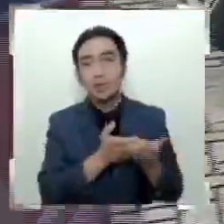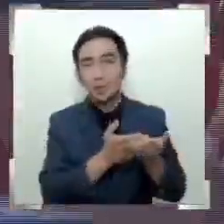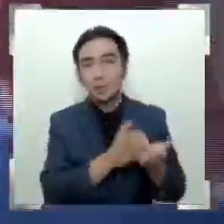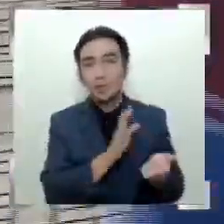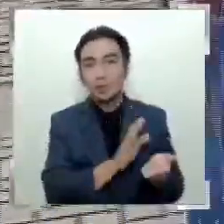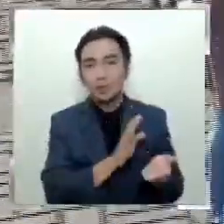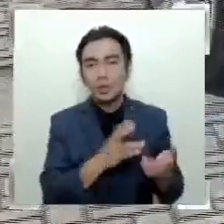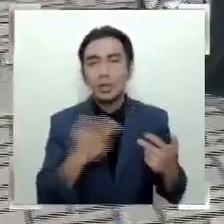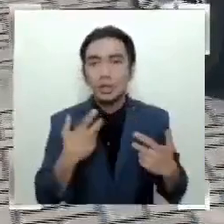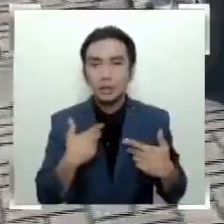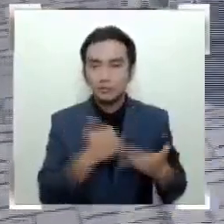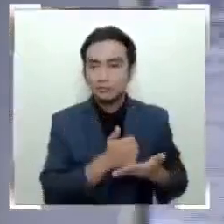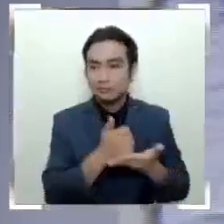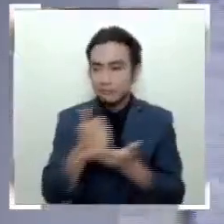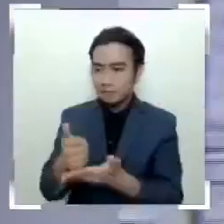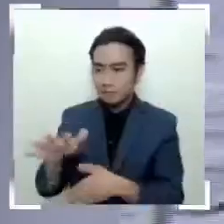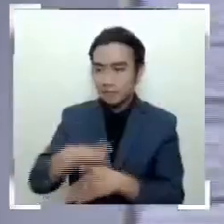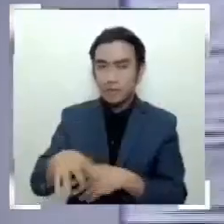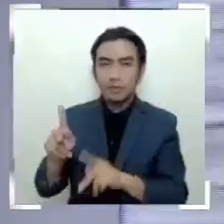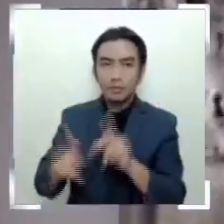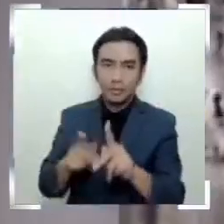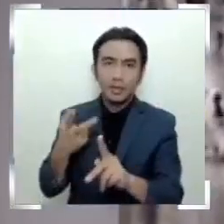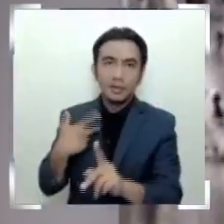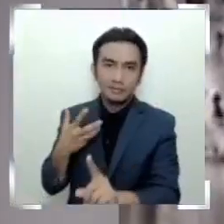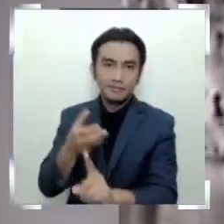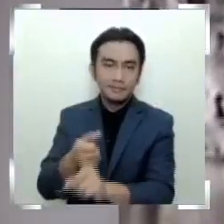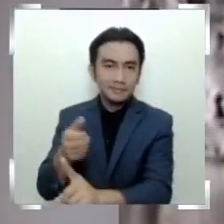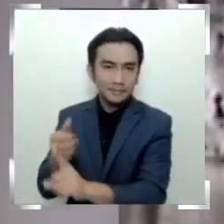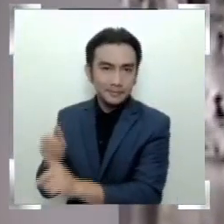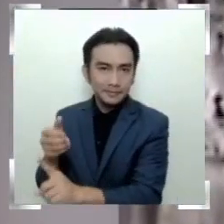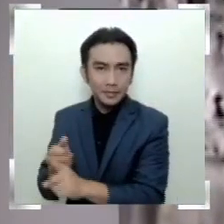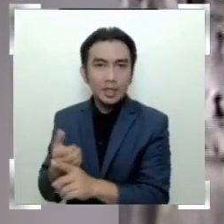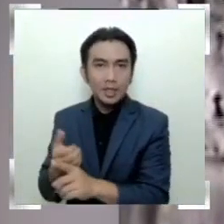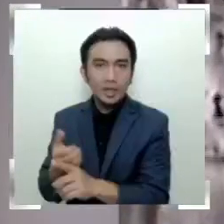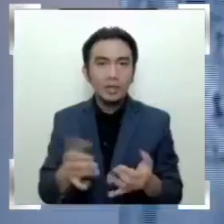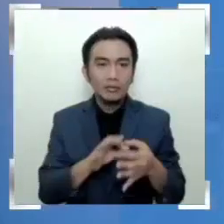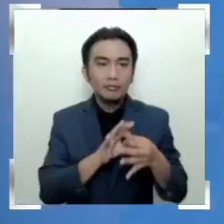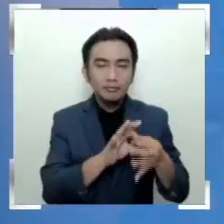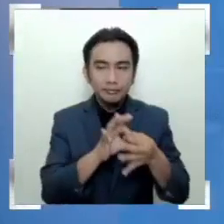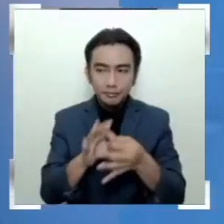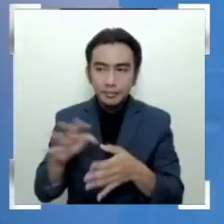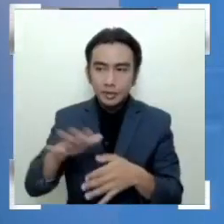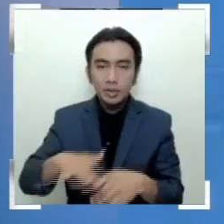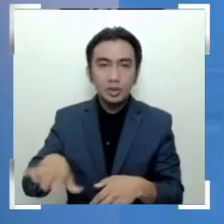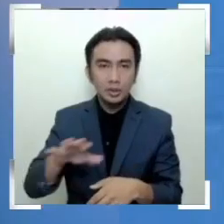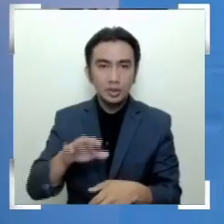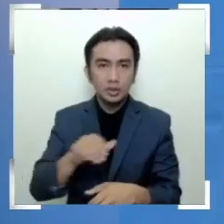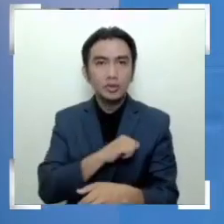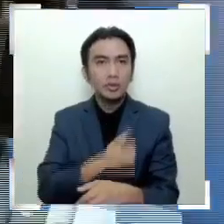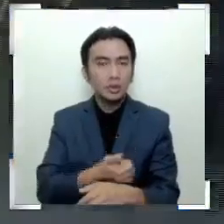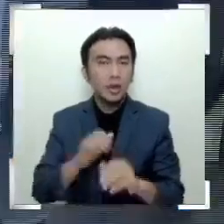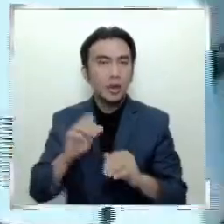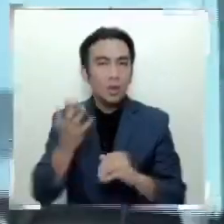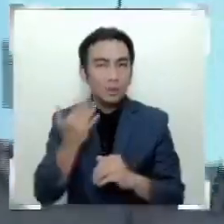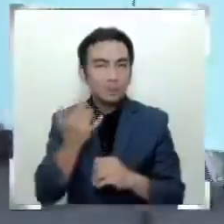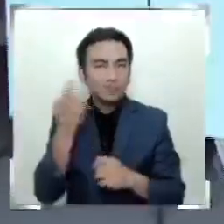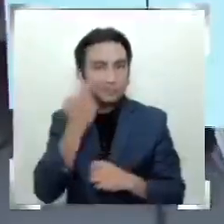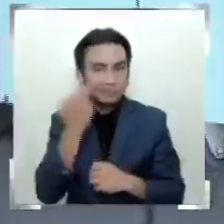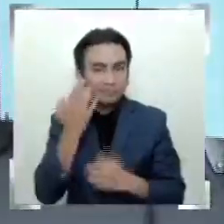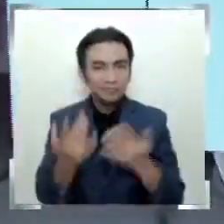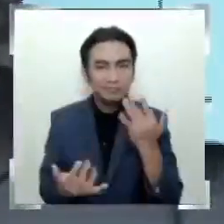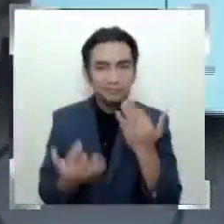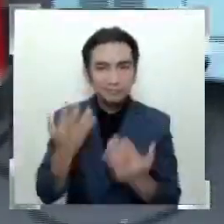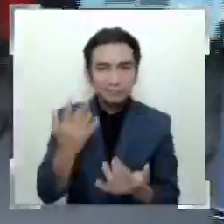tulong pinansyal sa mga apektado habang nakikipagtulungan sila sa mga otoridad para matukoy ang sanhi ng sunog. Para